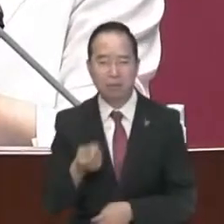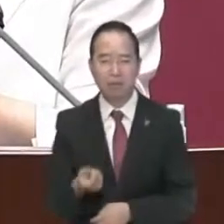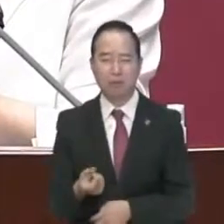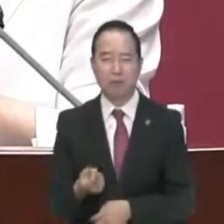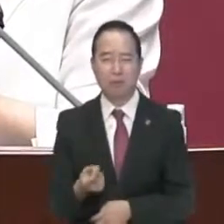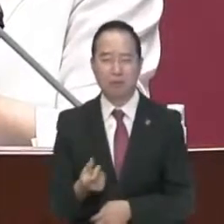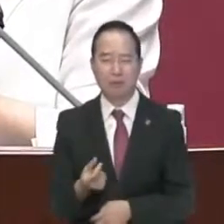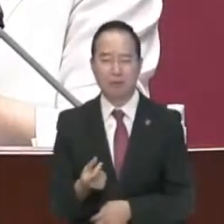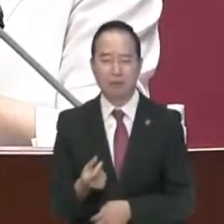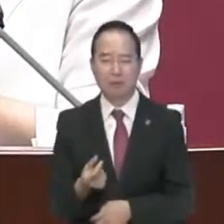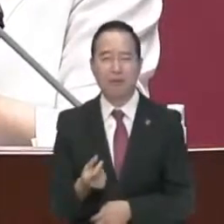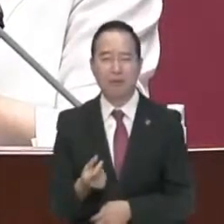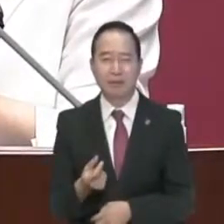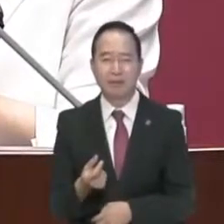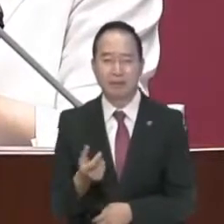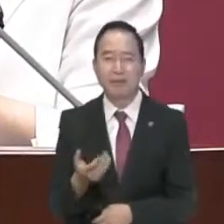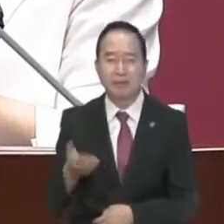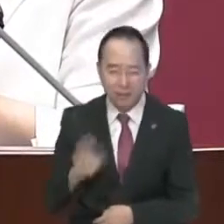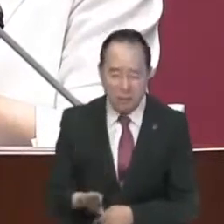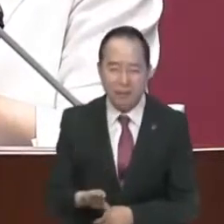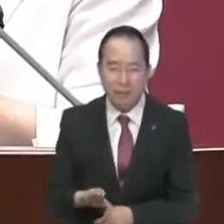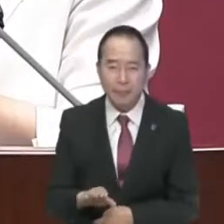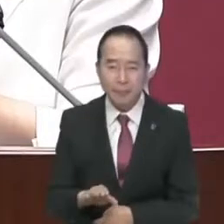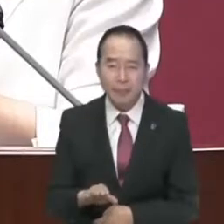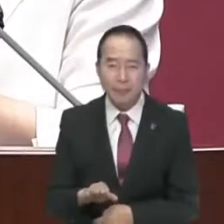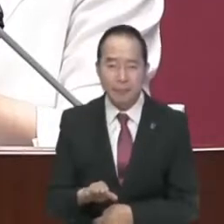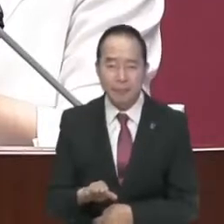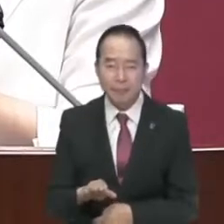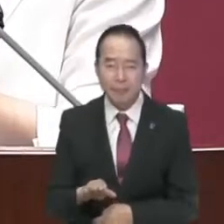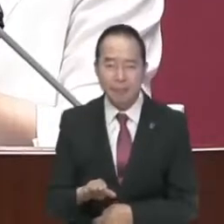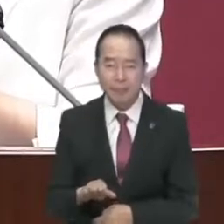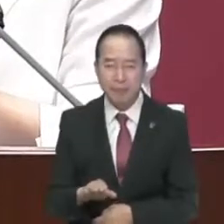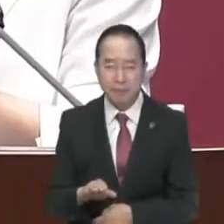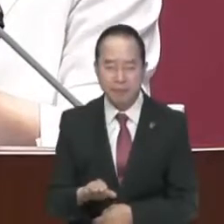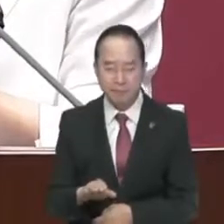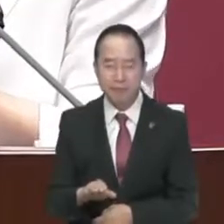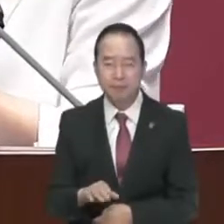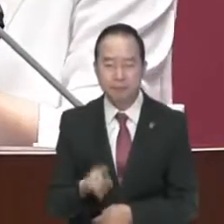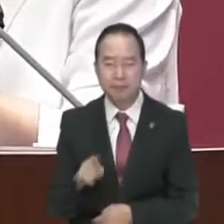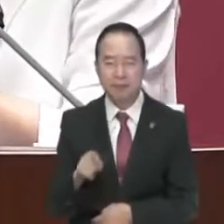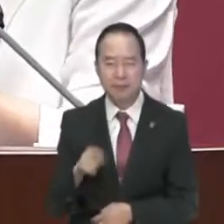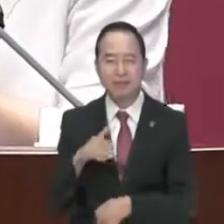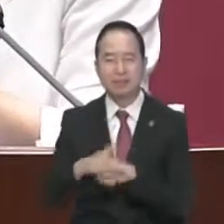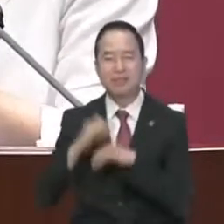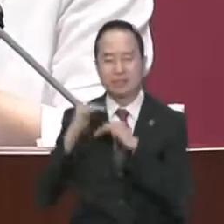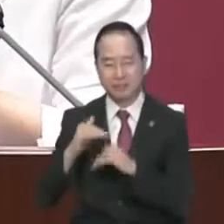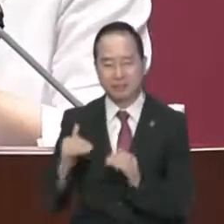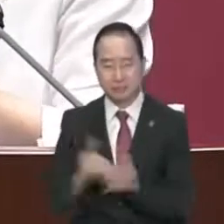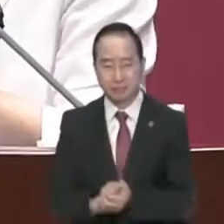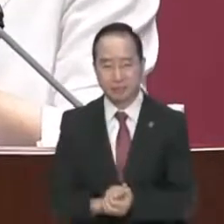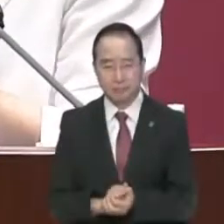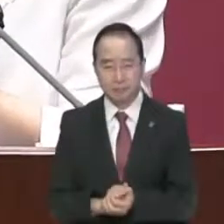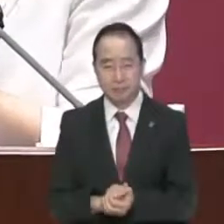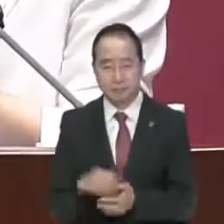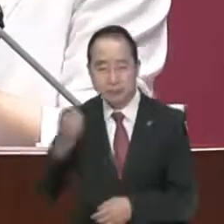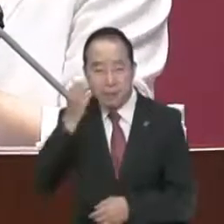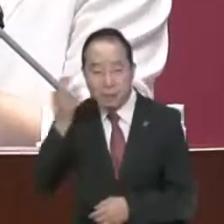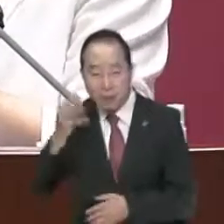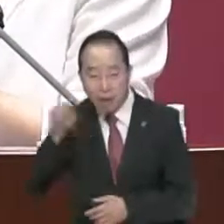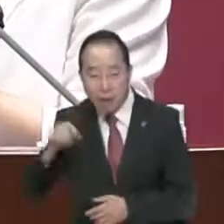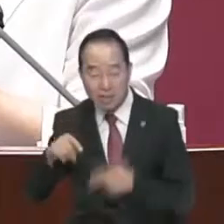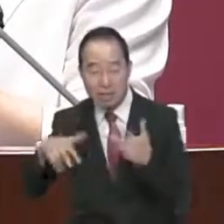그렇지만 그런 경위를 통해서 이루어졌다 이렇게 말씀드립니다. 네, 지금도 3개월 안에 7조 8천억을 써야